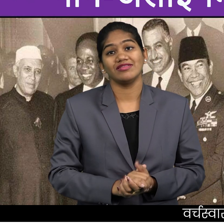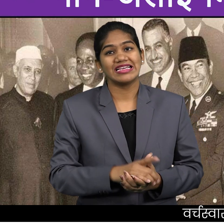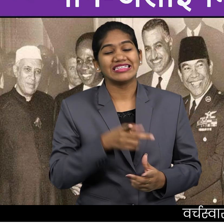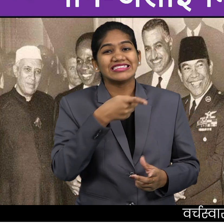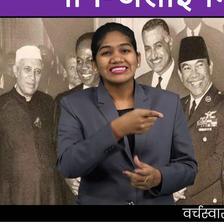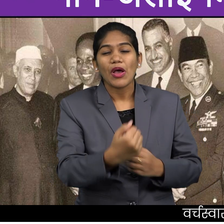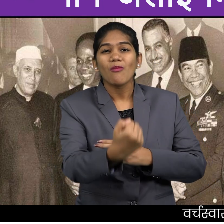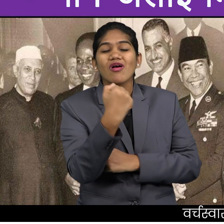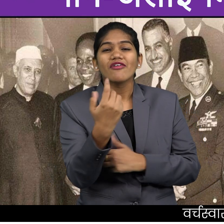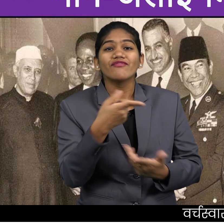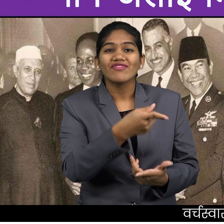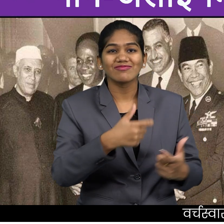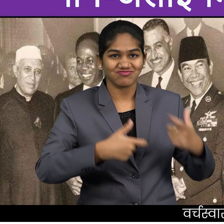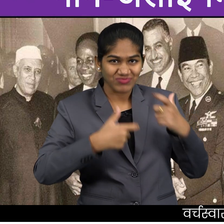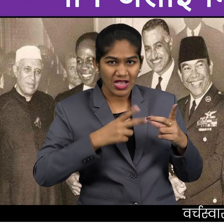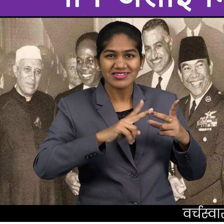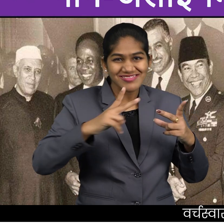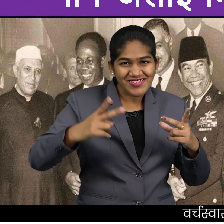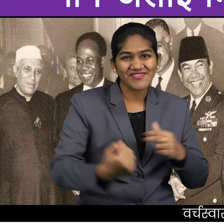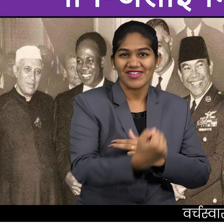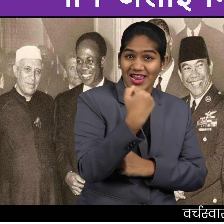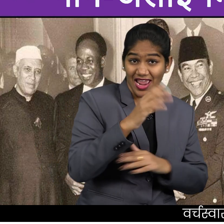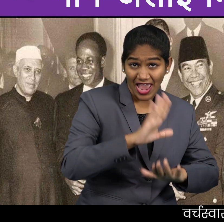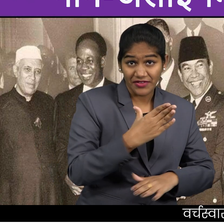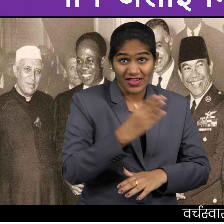आर्थिक वर्चस्वासाठी महासत्तांमध्ये.